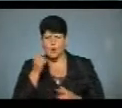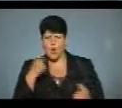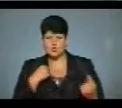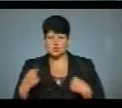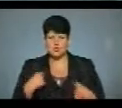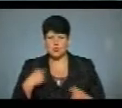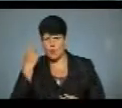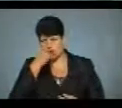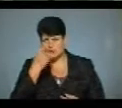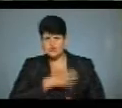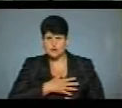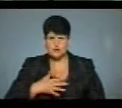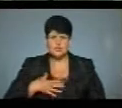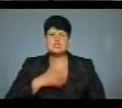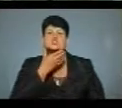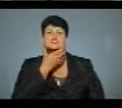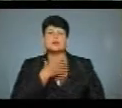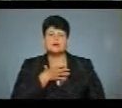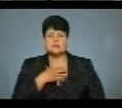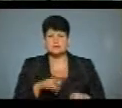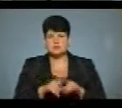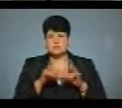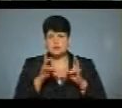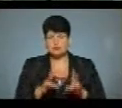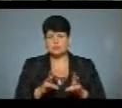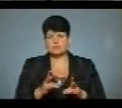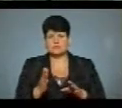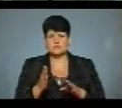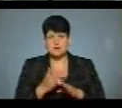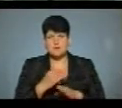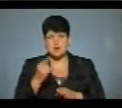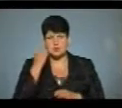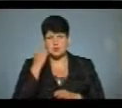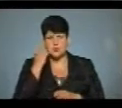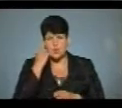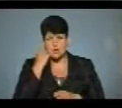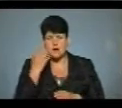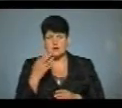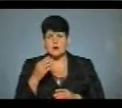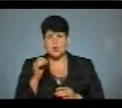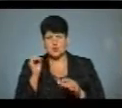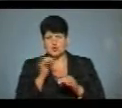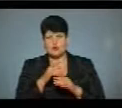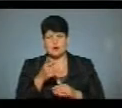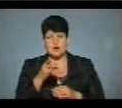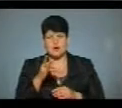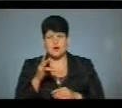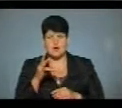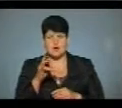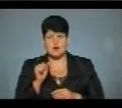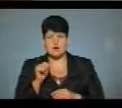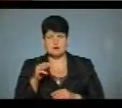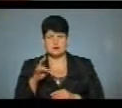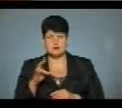поранення обличчя, грудної клітки та шиї. Також травмованому лікарі видалили з правого ока осколок від гранати, розповів завідувач відділу інтенсивної